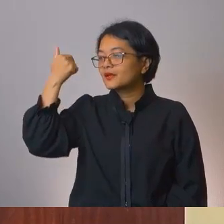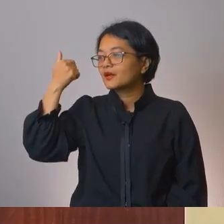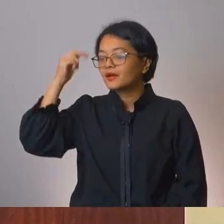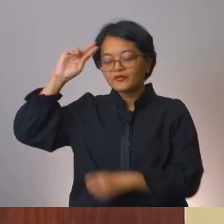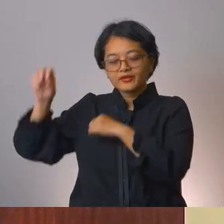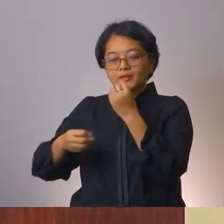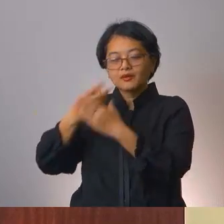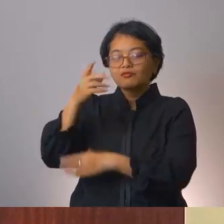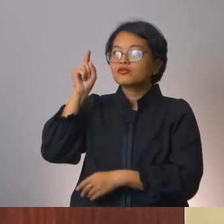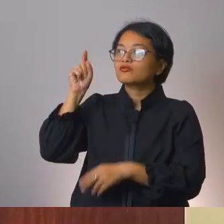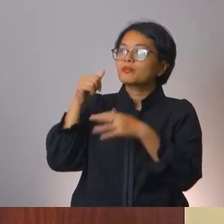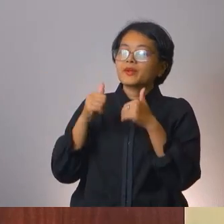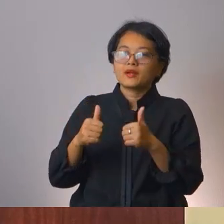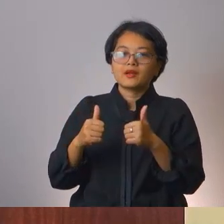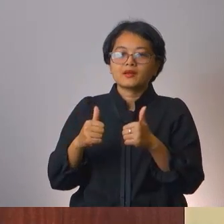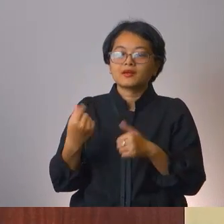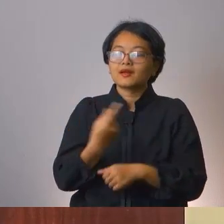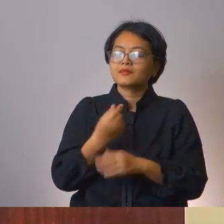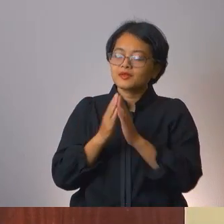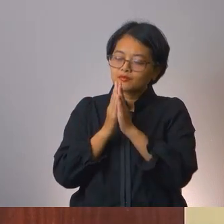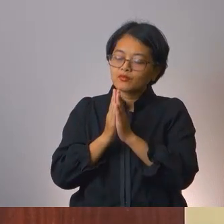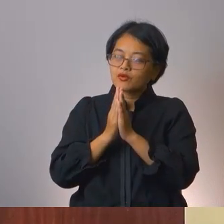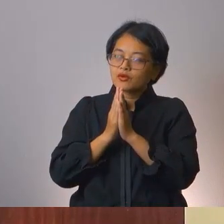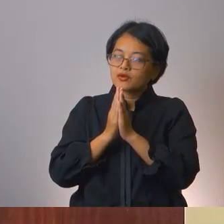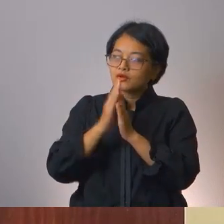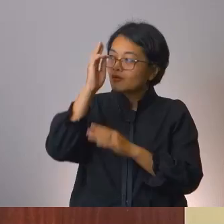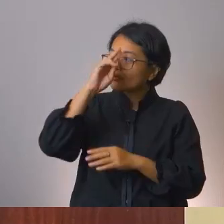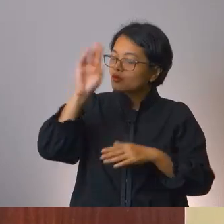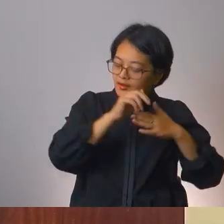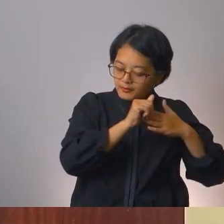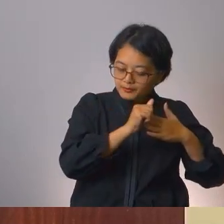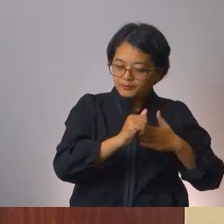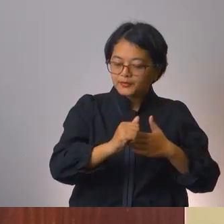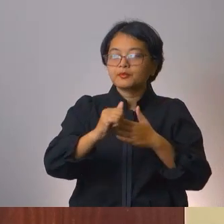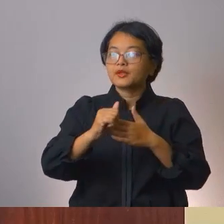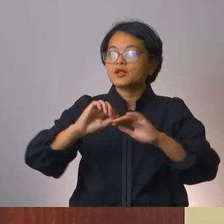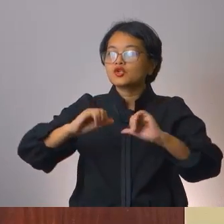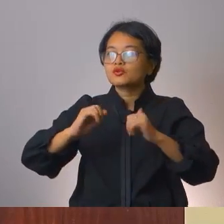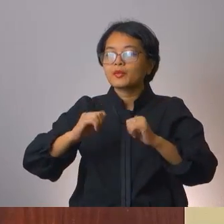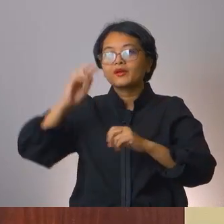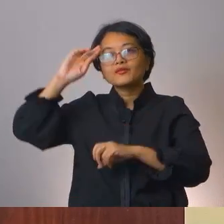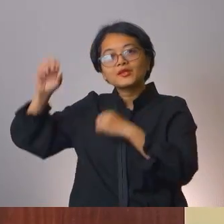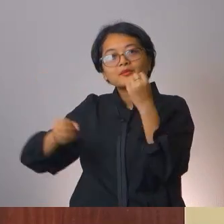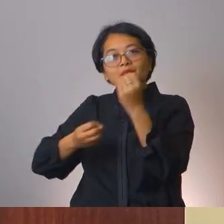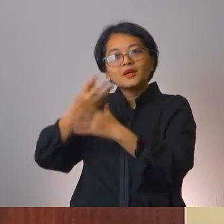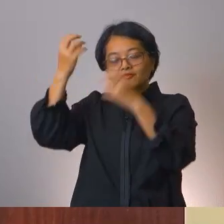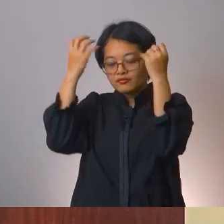Kami mohon dipimpin dan dituntun Tuhan, supaya firman ini benar-benar hidup dalam hidup